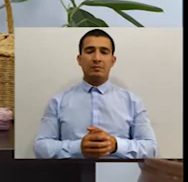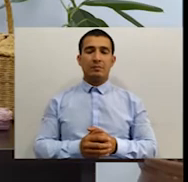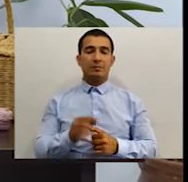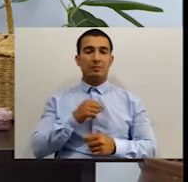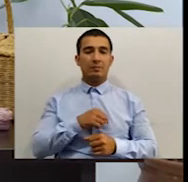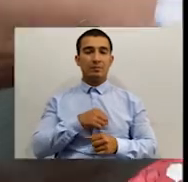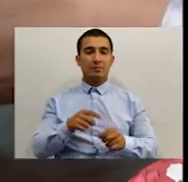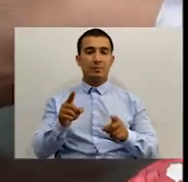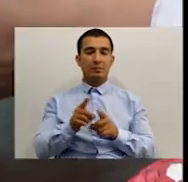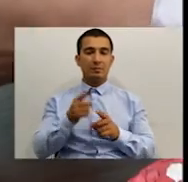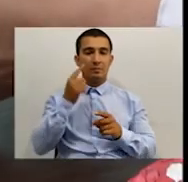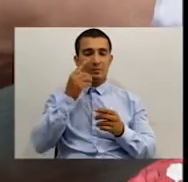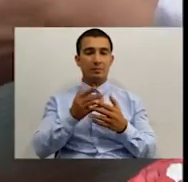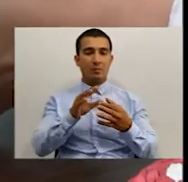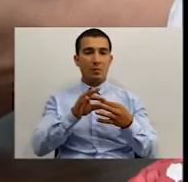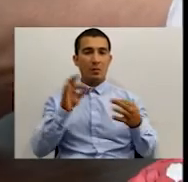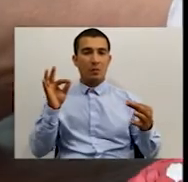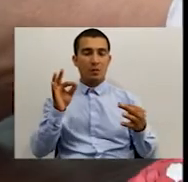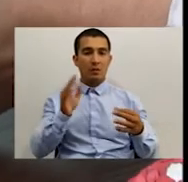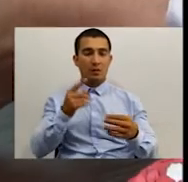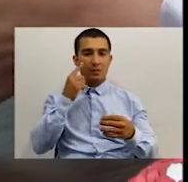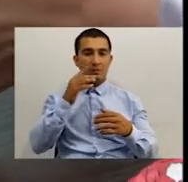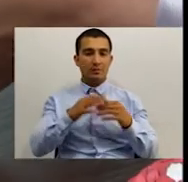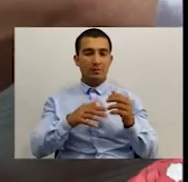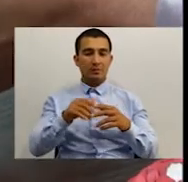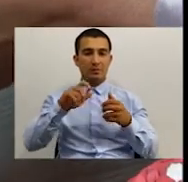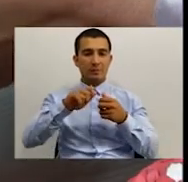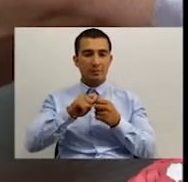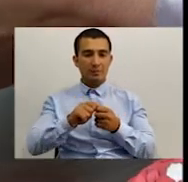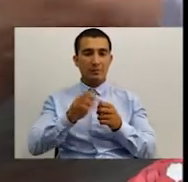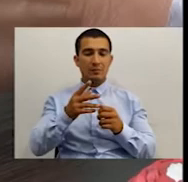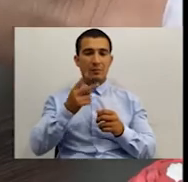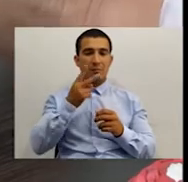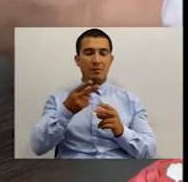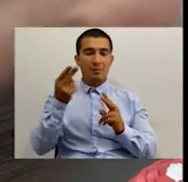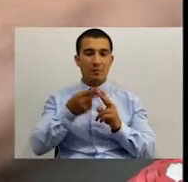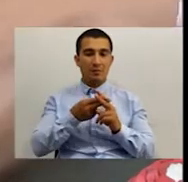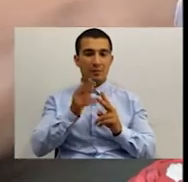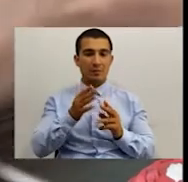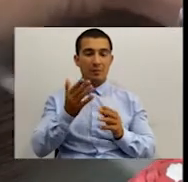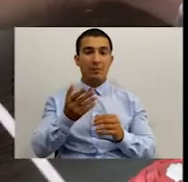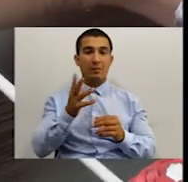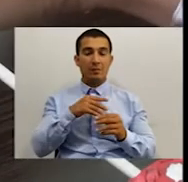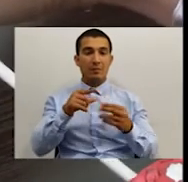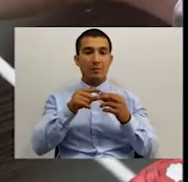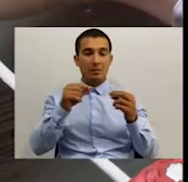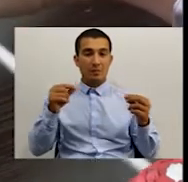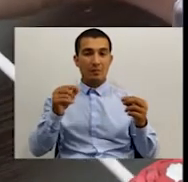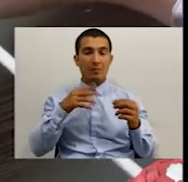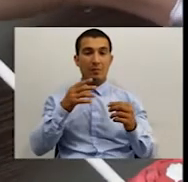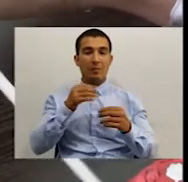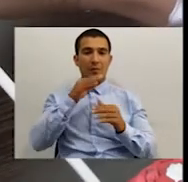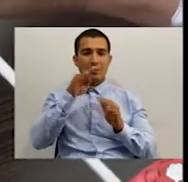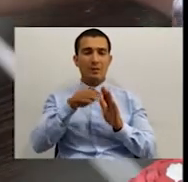Тұшына қылып, үшілей қоламан дейсейлім, ашына қы босып тұрып, мұны ікітеге мұнда болып қойсейлі, үшілей болады де, аң чешке әрі кіріп